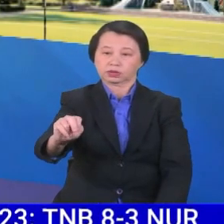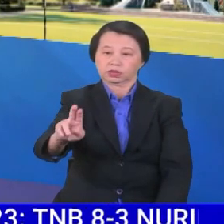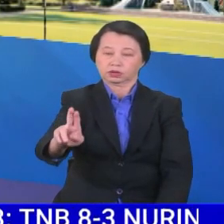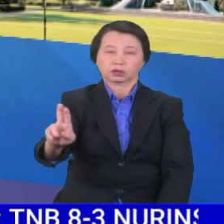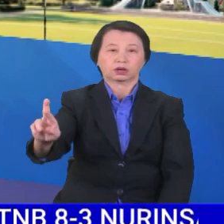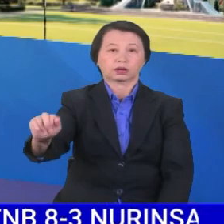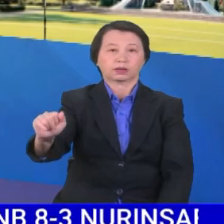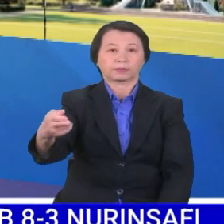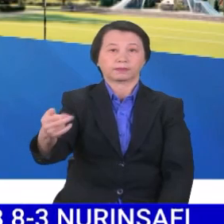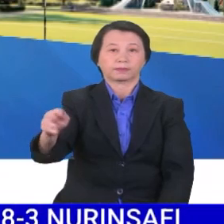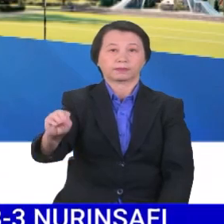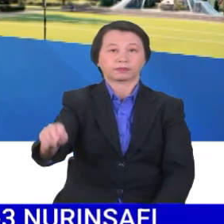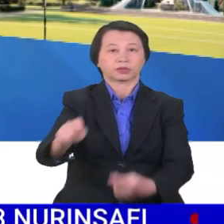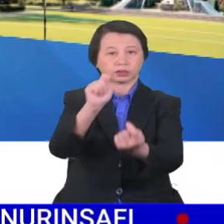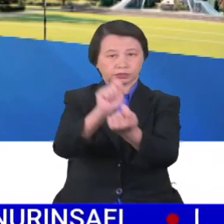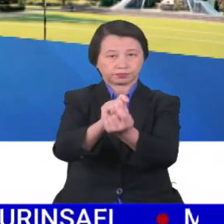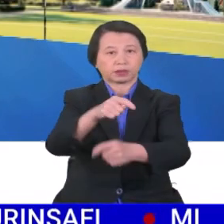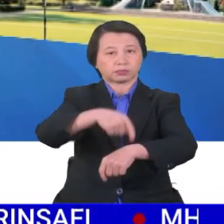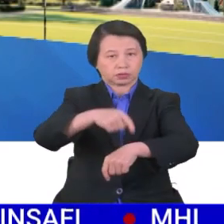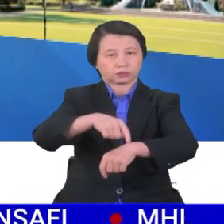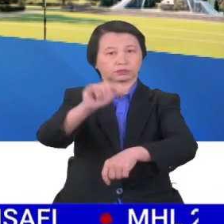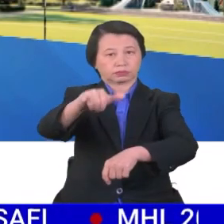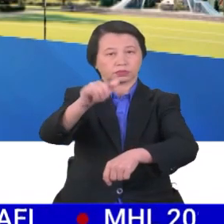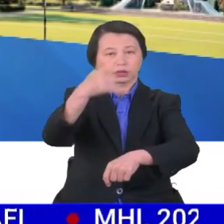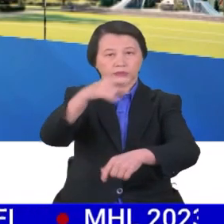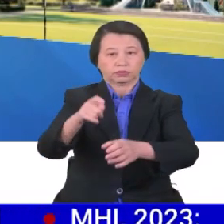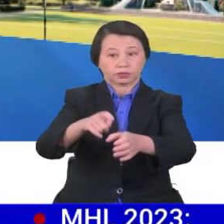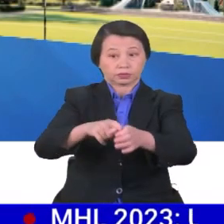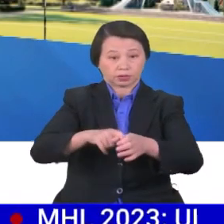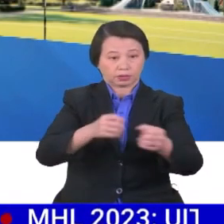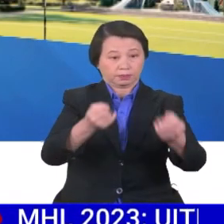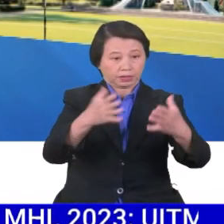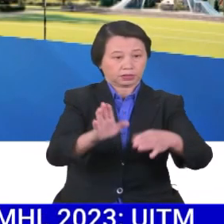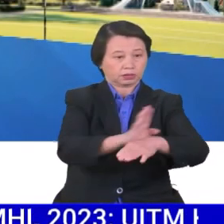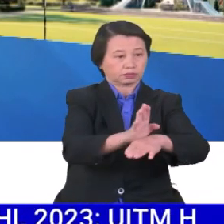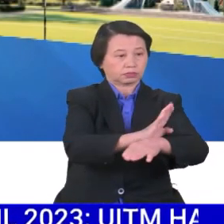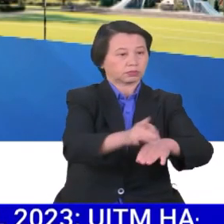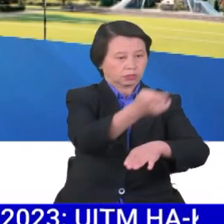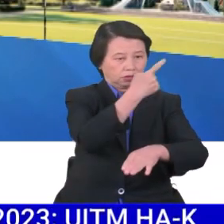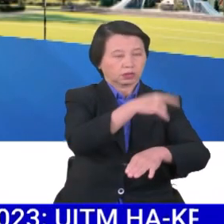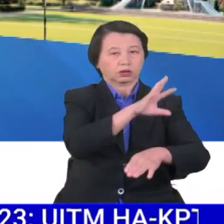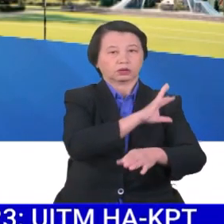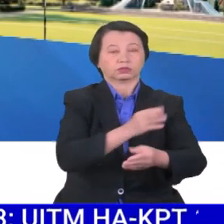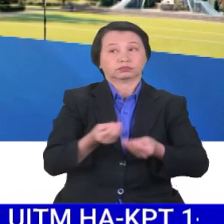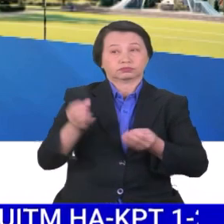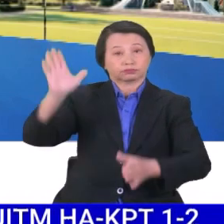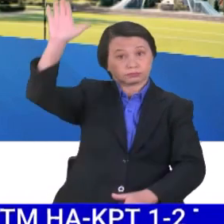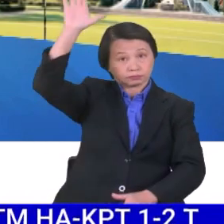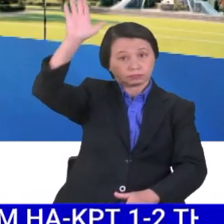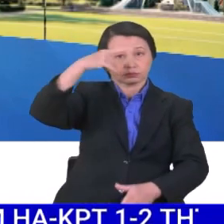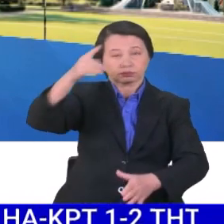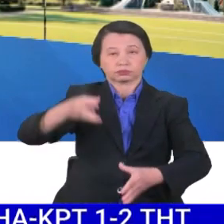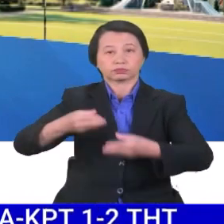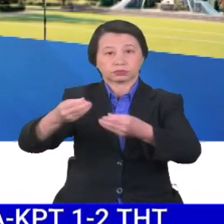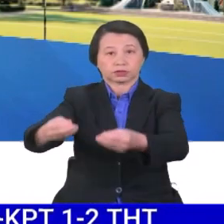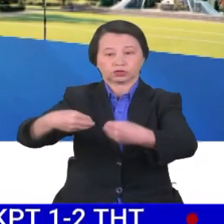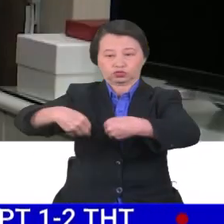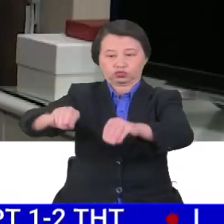merupakan langkah tepat pada masanya. Ia dapat menarik lebih ramai peniaga untuk menawarkan menu